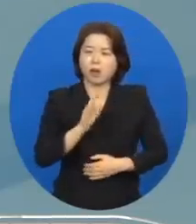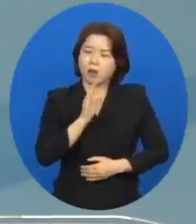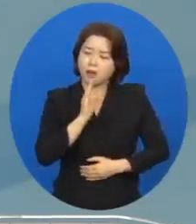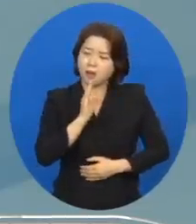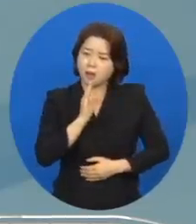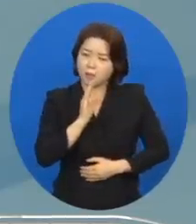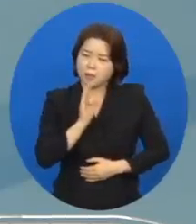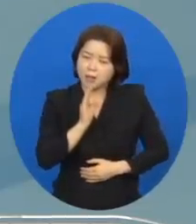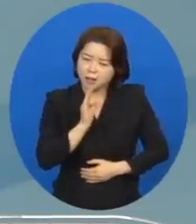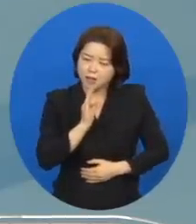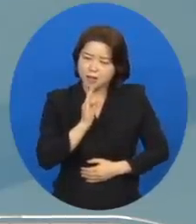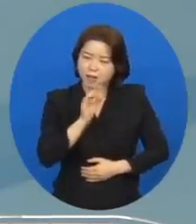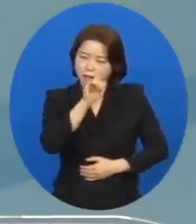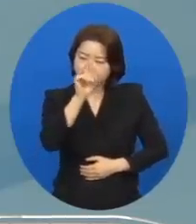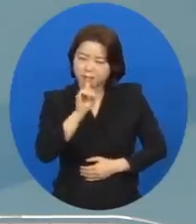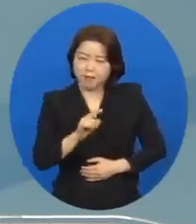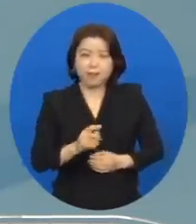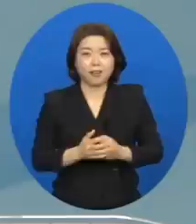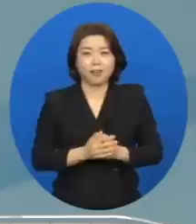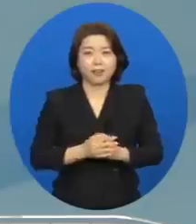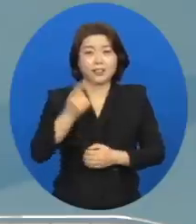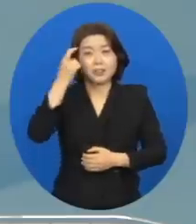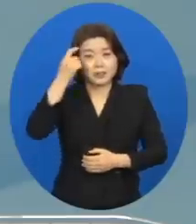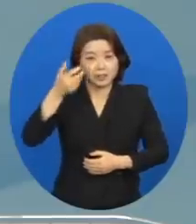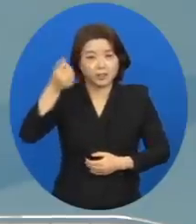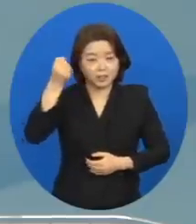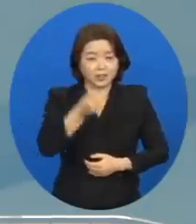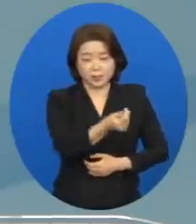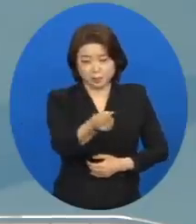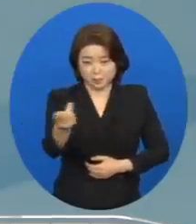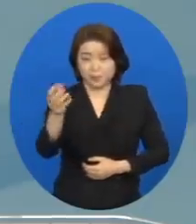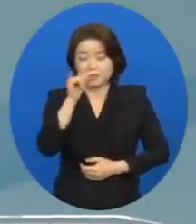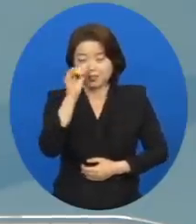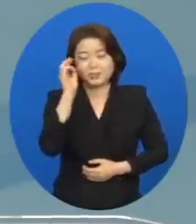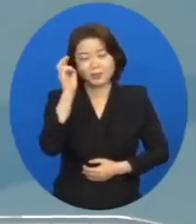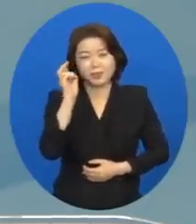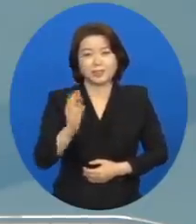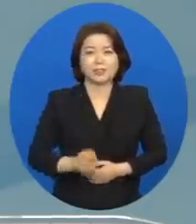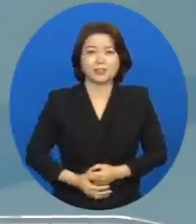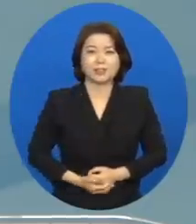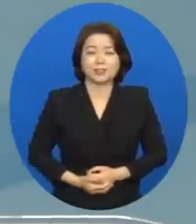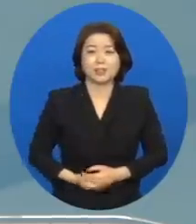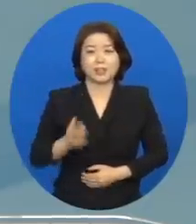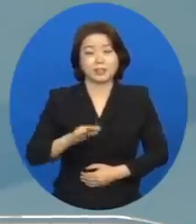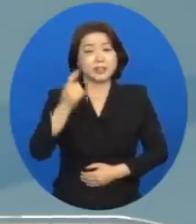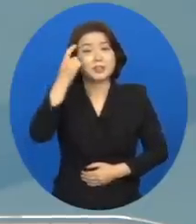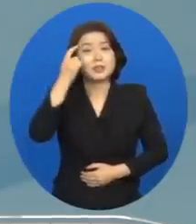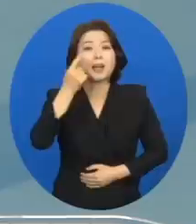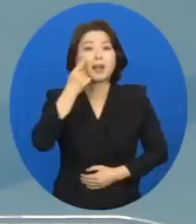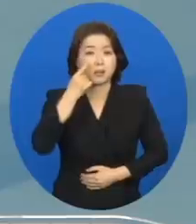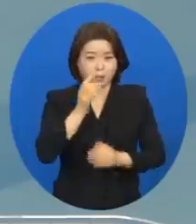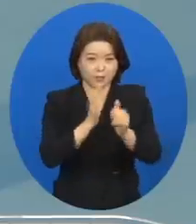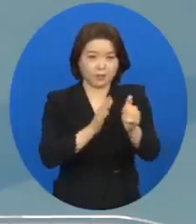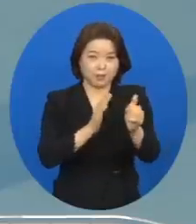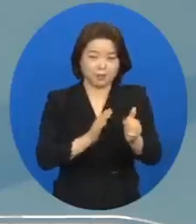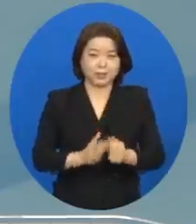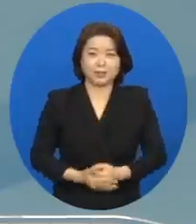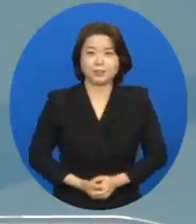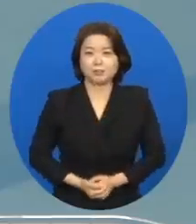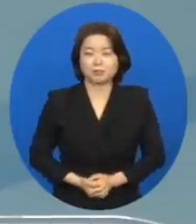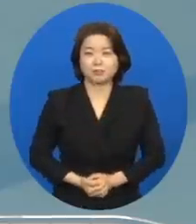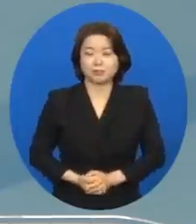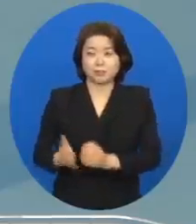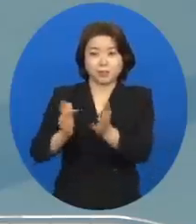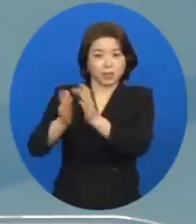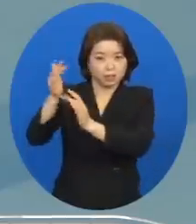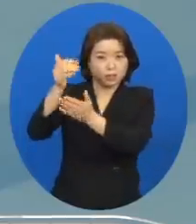리가 있겠는가 그런 생각하실 분들도 있으실 거예요. 근데 여러분 한번 생각해 보시기 바랍니다.